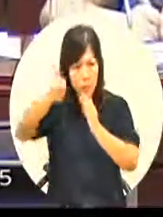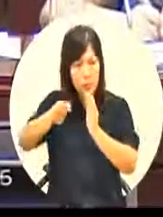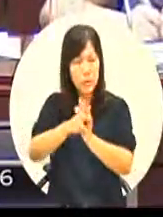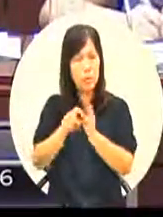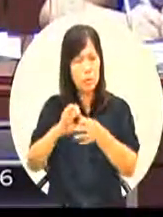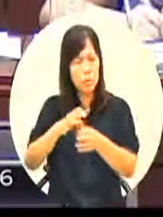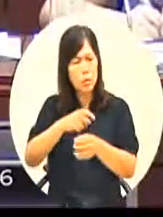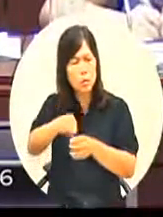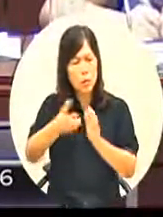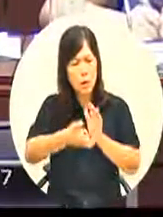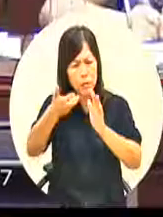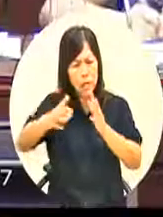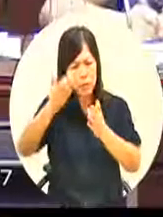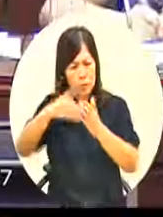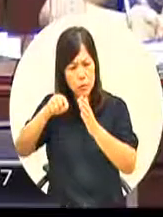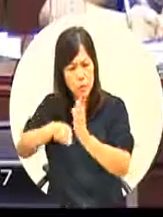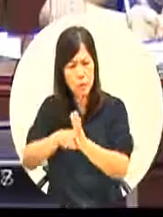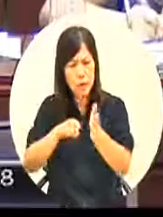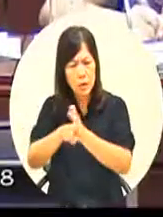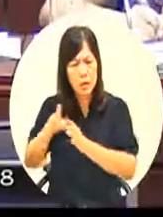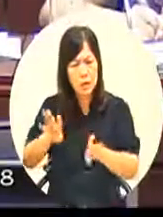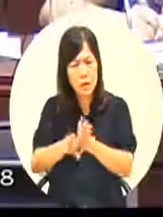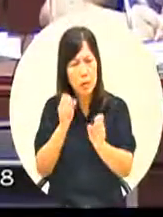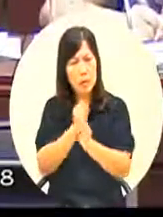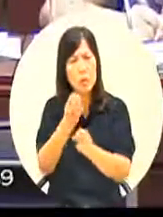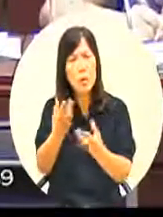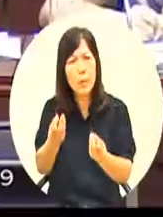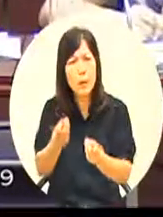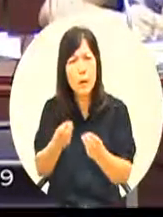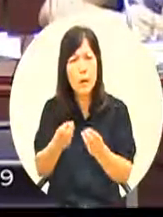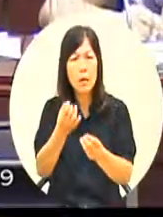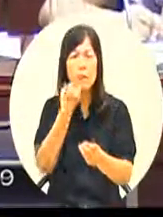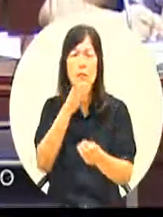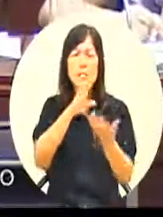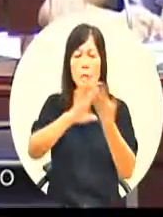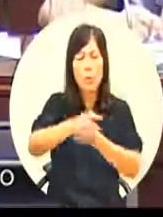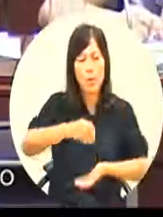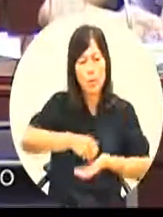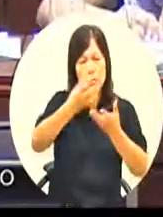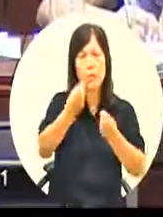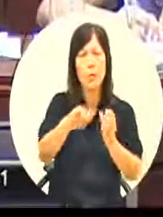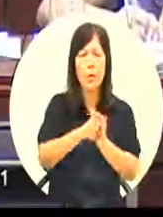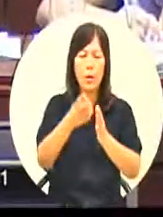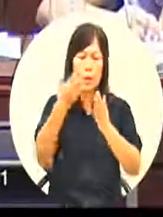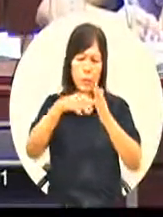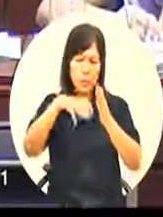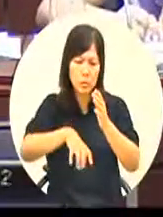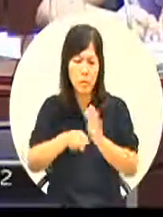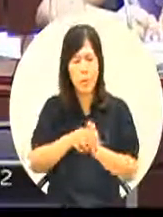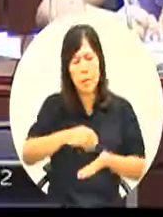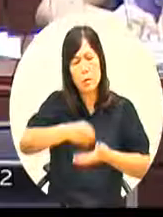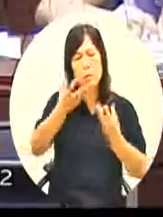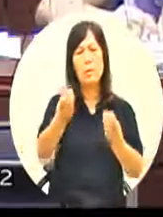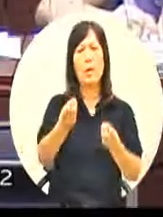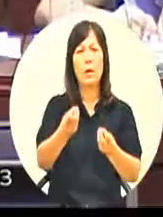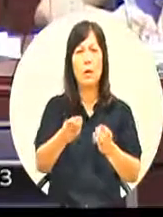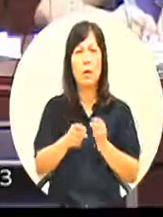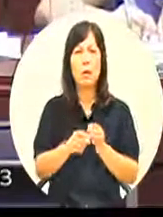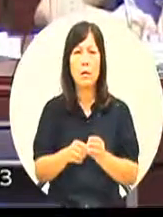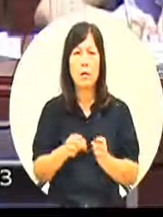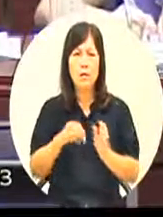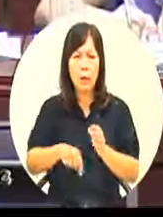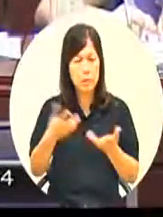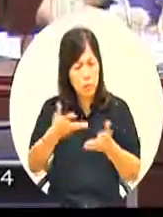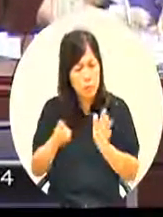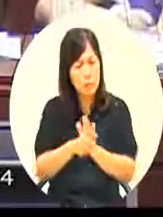个迁校更名的这件事情一直没有启动呢？他说没有外部的提案，他们校内并没有人要提案。我说这件事情，那我